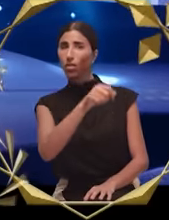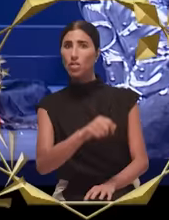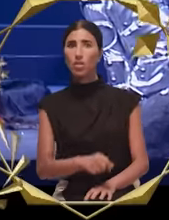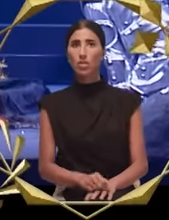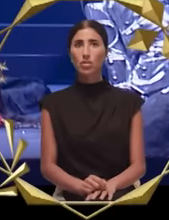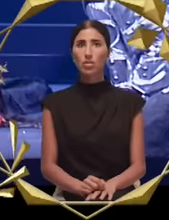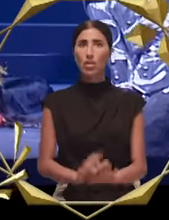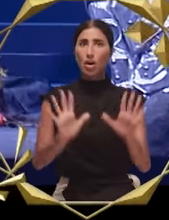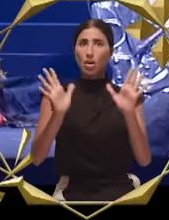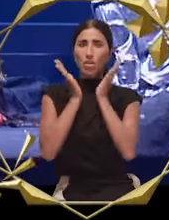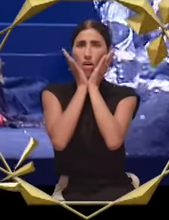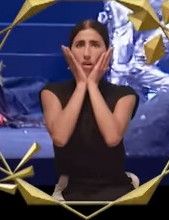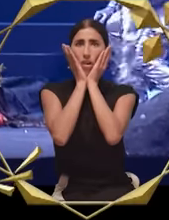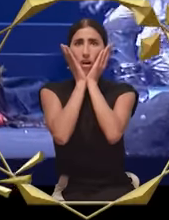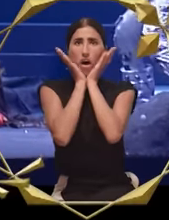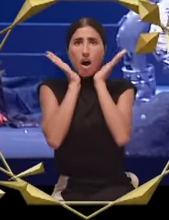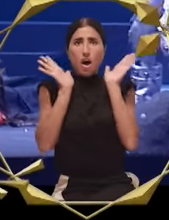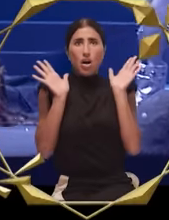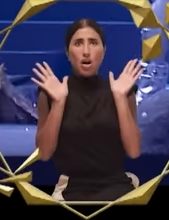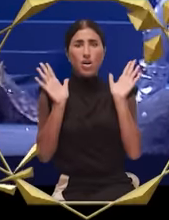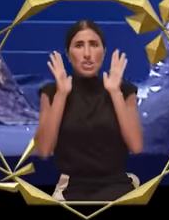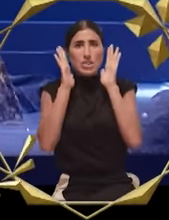هناك. ما هذا؟